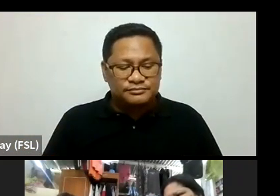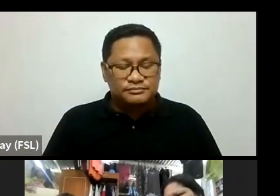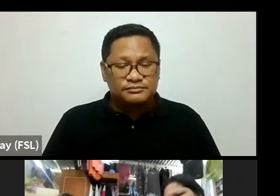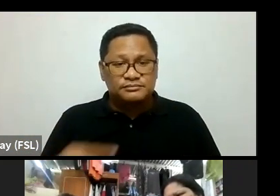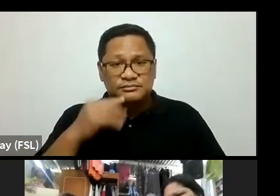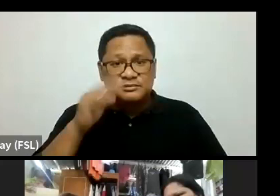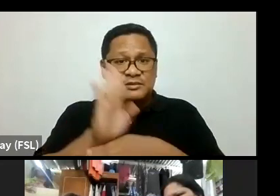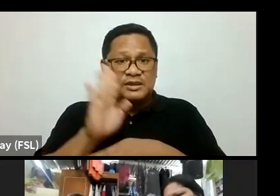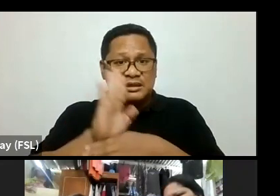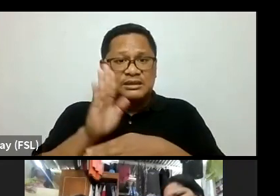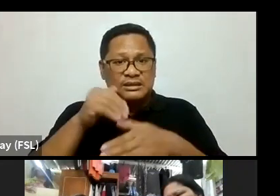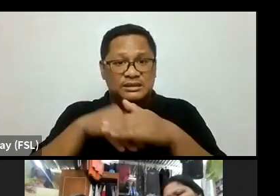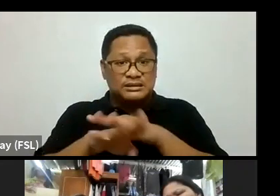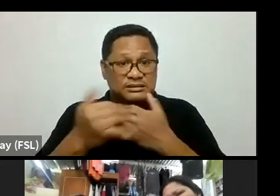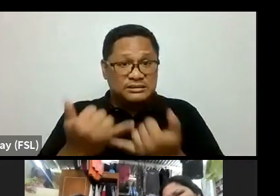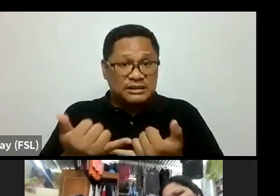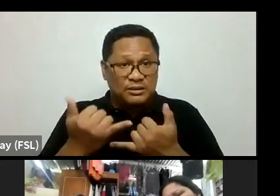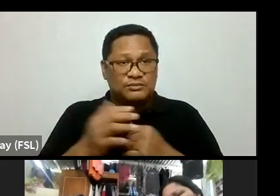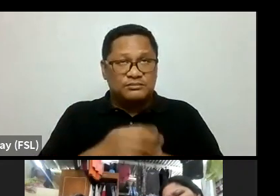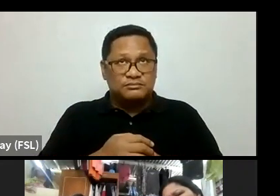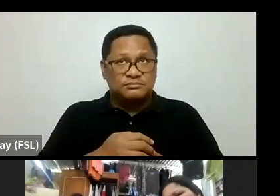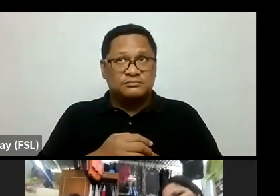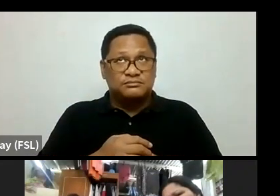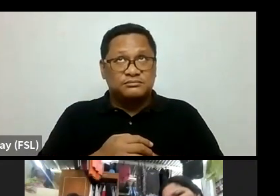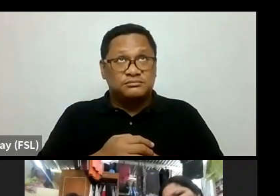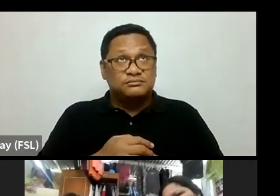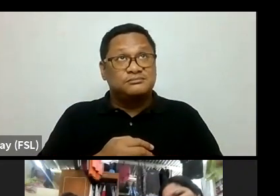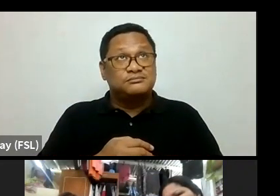negosyo pwedeng pasukan at this time would be